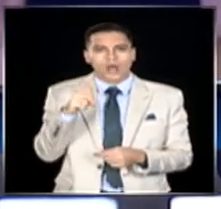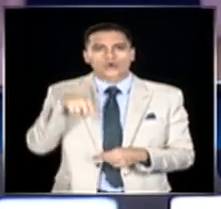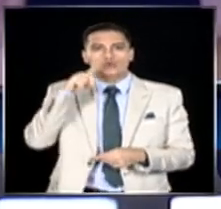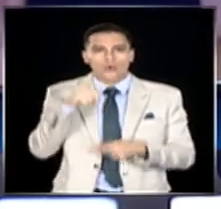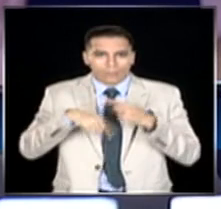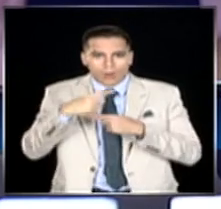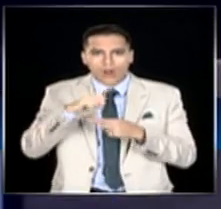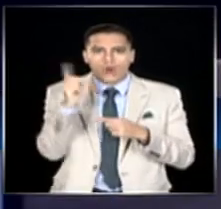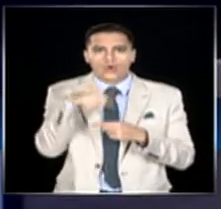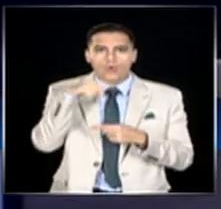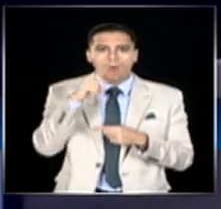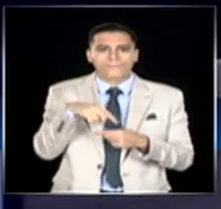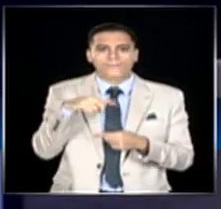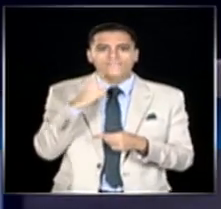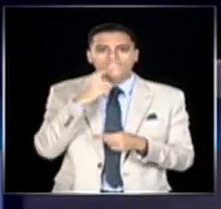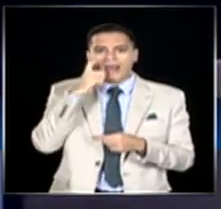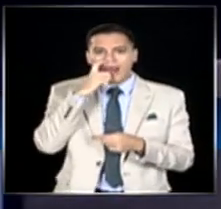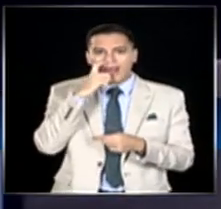الفنانة مغربية، فمن هي؟